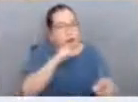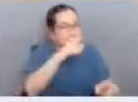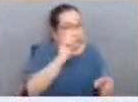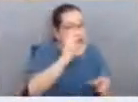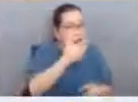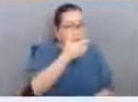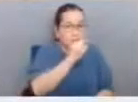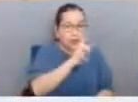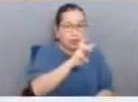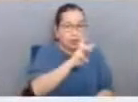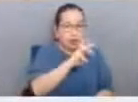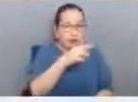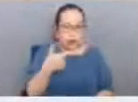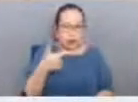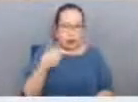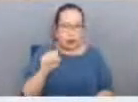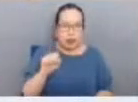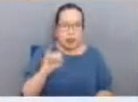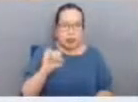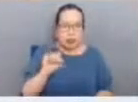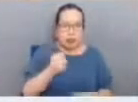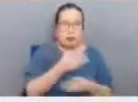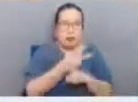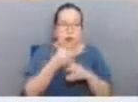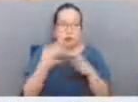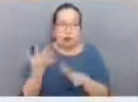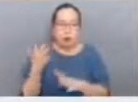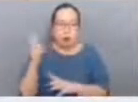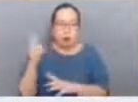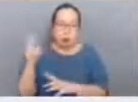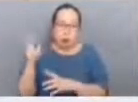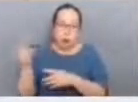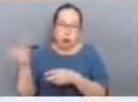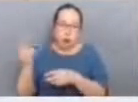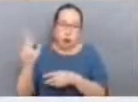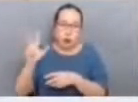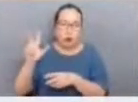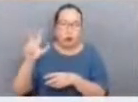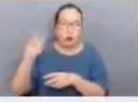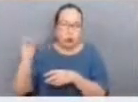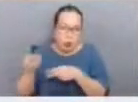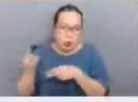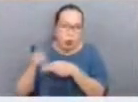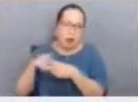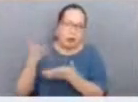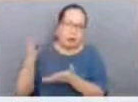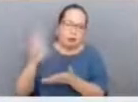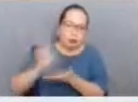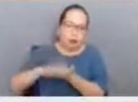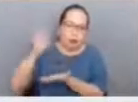2 loan moratorium program para po sa GSIS?